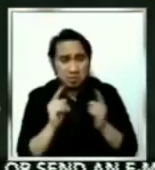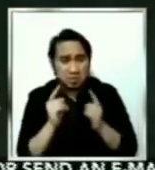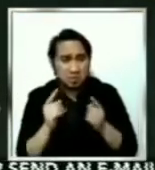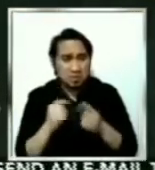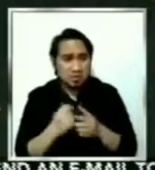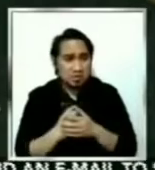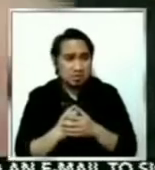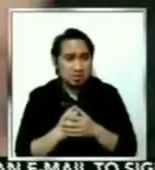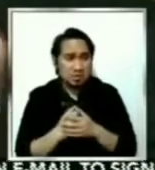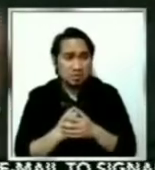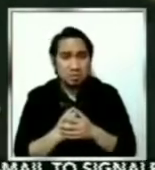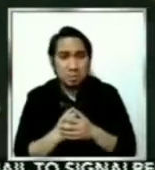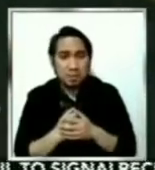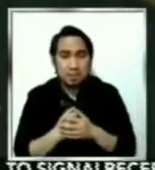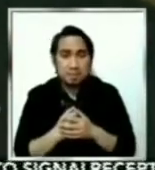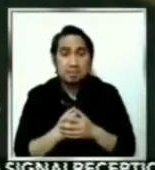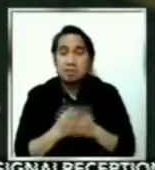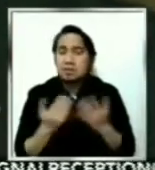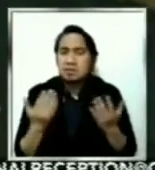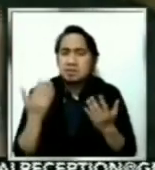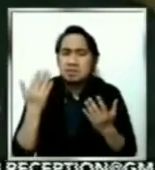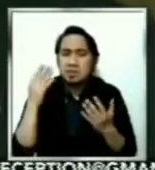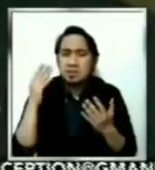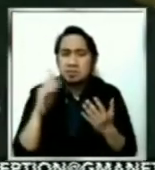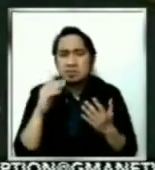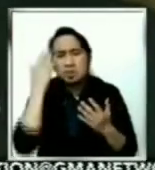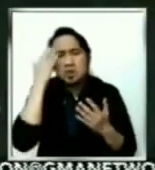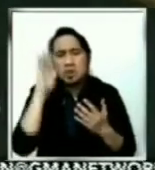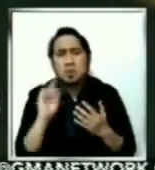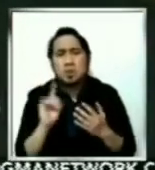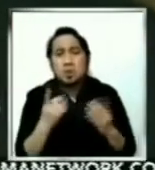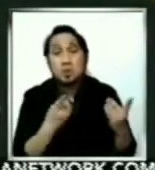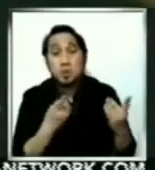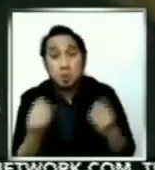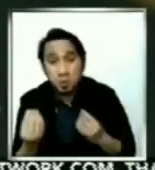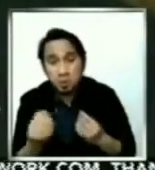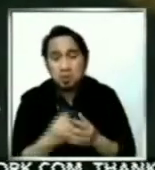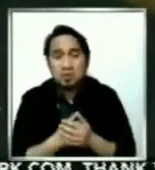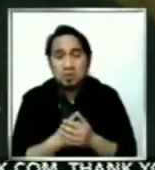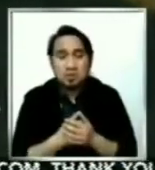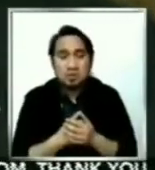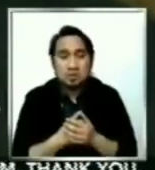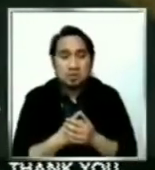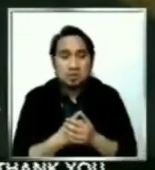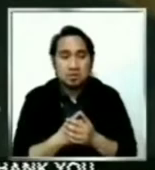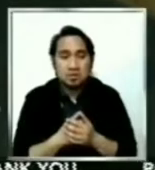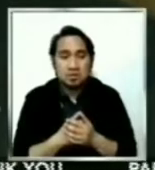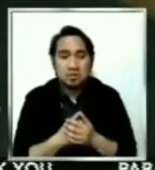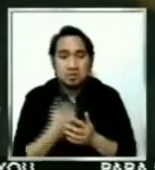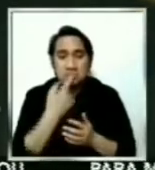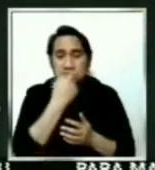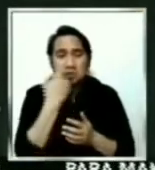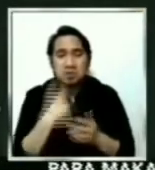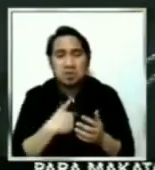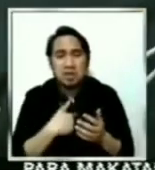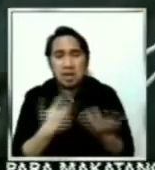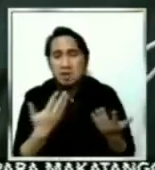In short, hindi ko alam po anong gawin ko because physically, I'm not with my daughter.